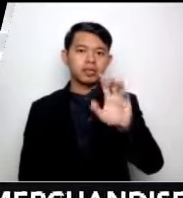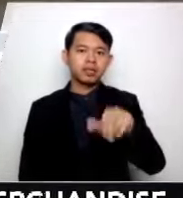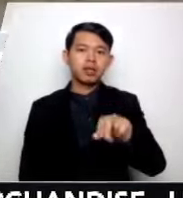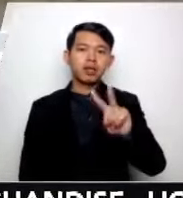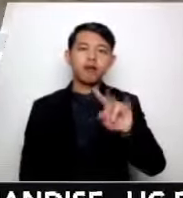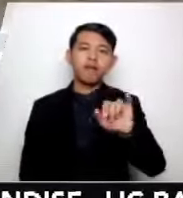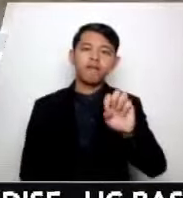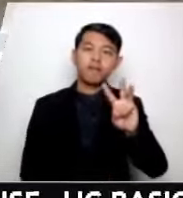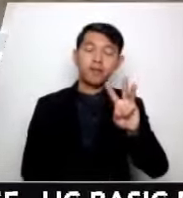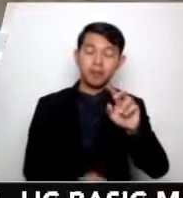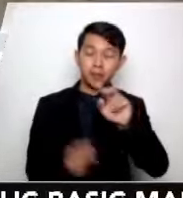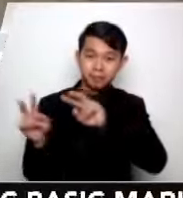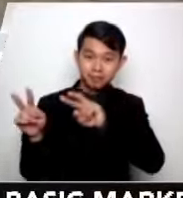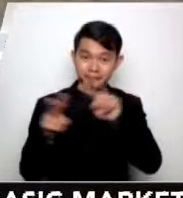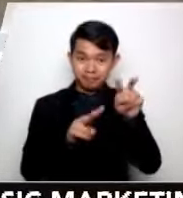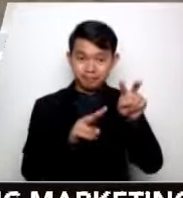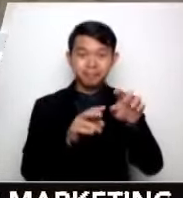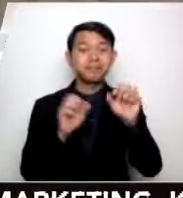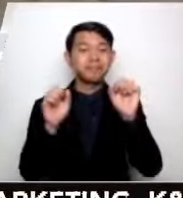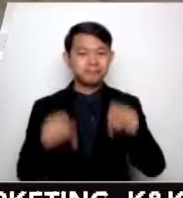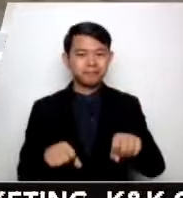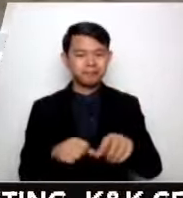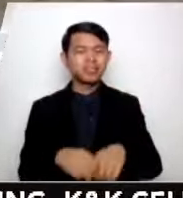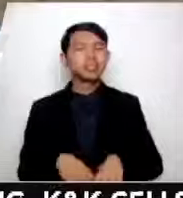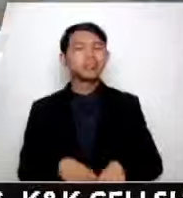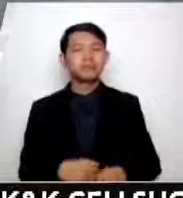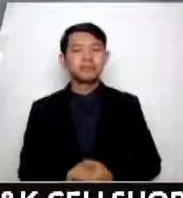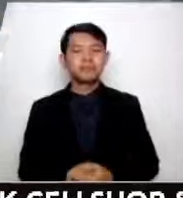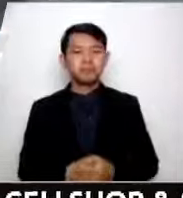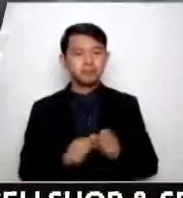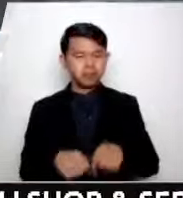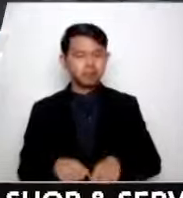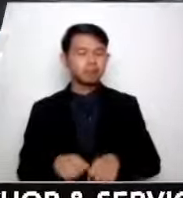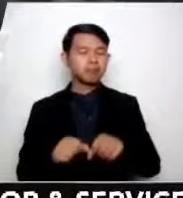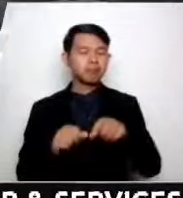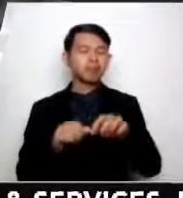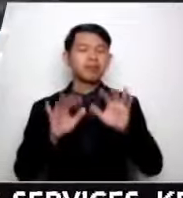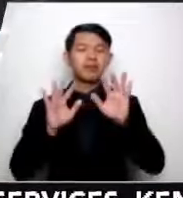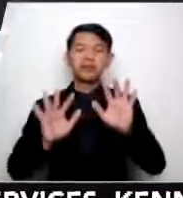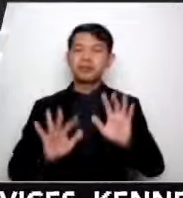Just pause for a moment and take a breather sa scenic view.